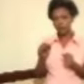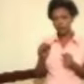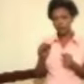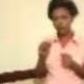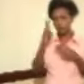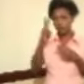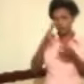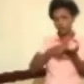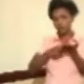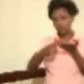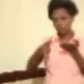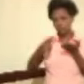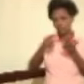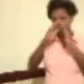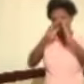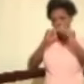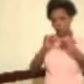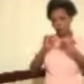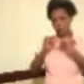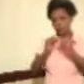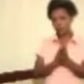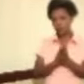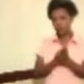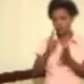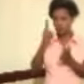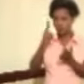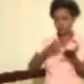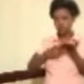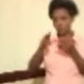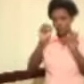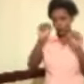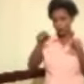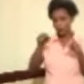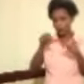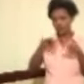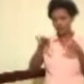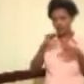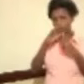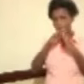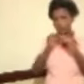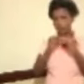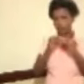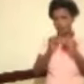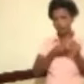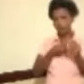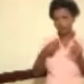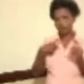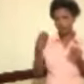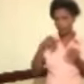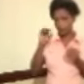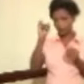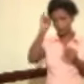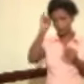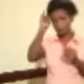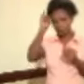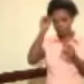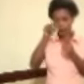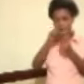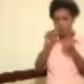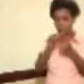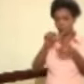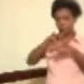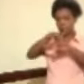deux semaines pour Foncaï, ou bien, c'est 2 semaines ou 2 jours. L'essentiel, c'est que nous déjà identifié des